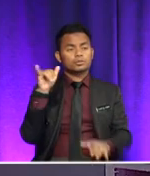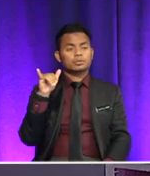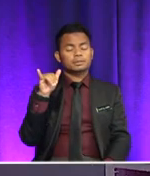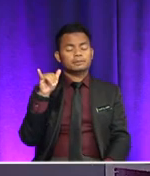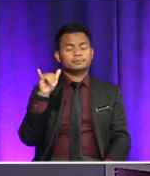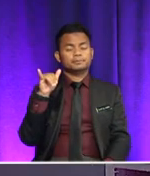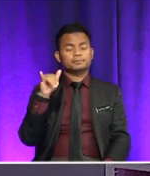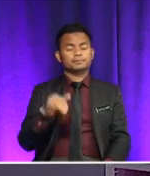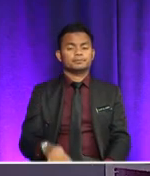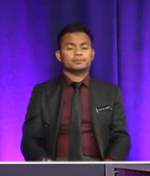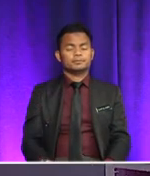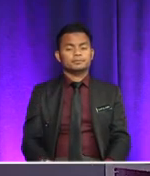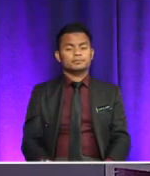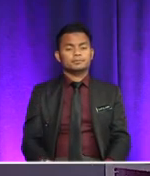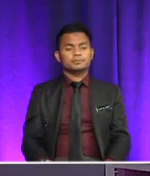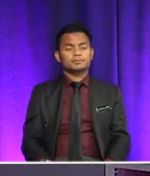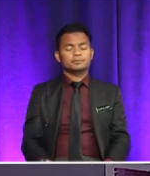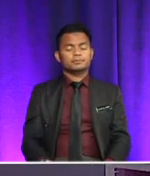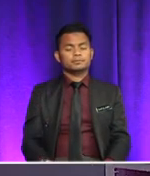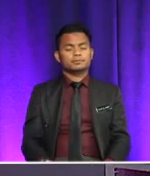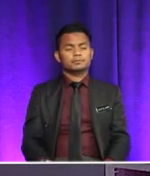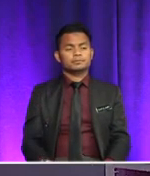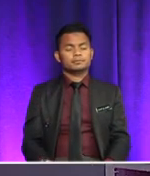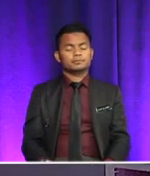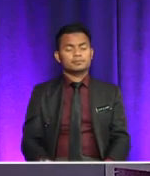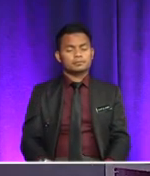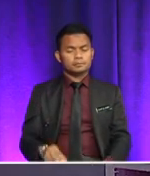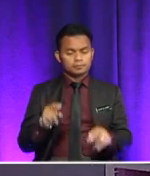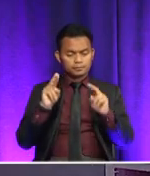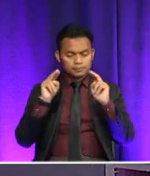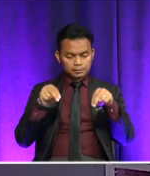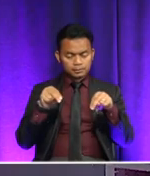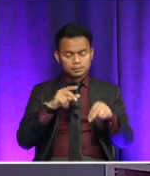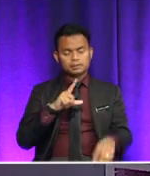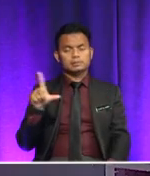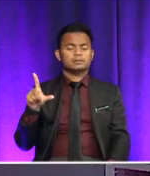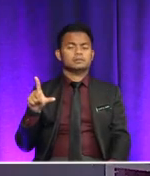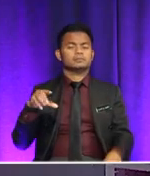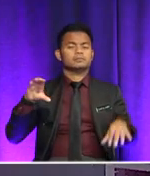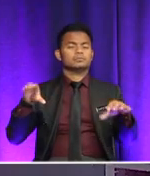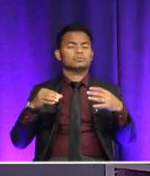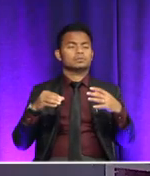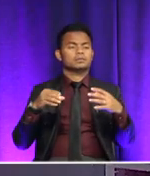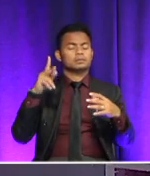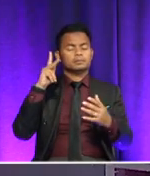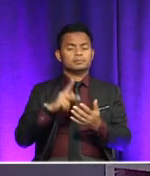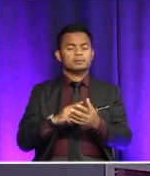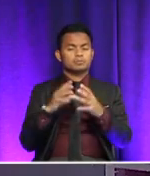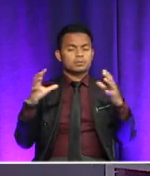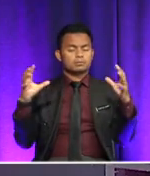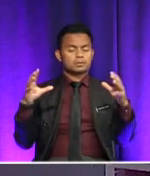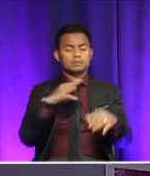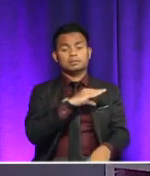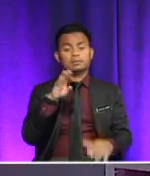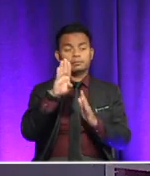penanda wacana contoh-contohnya kerajaan hendaklah mengadakan campaign secara besar-besaran dan berterusan